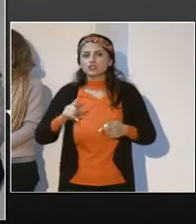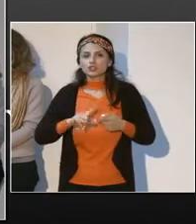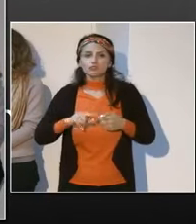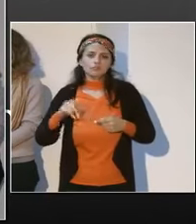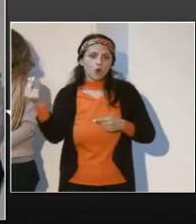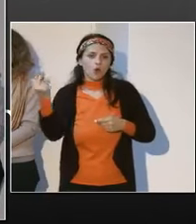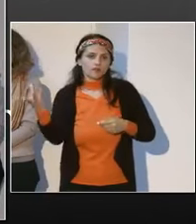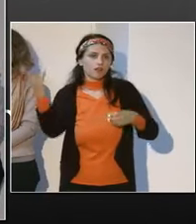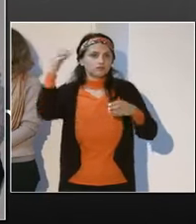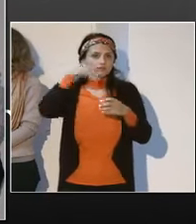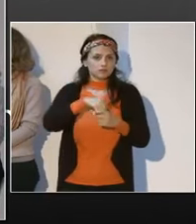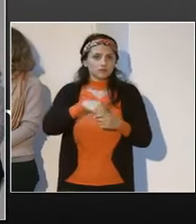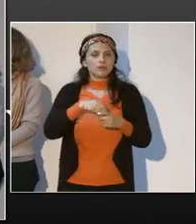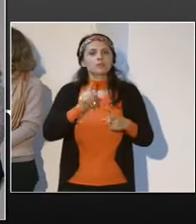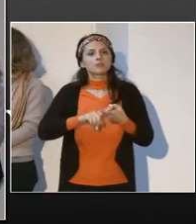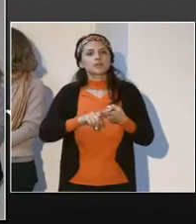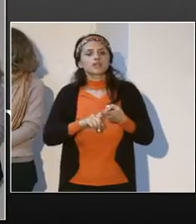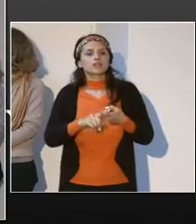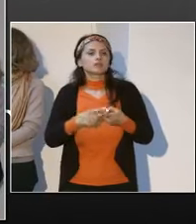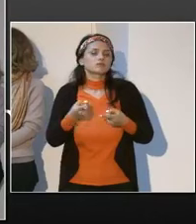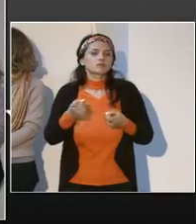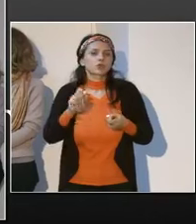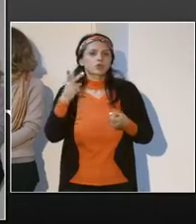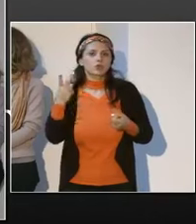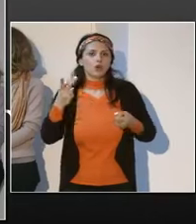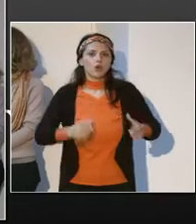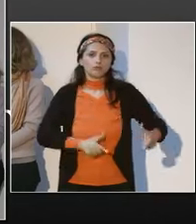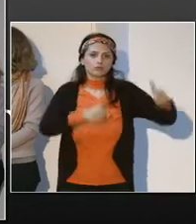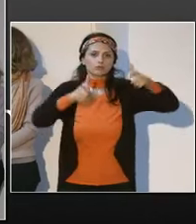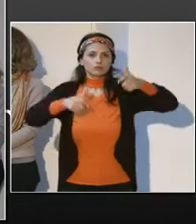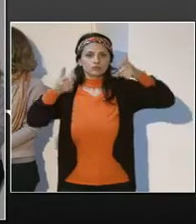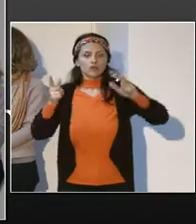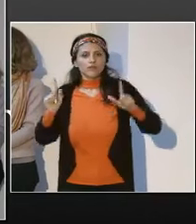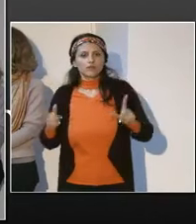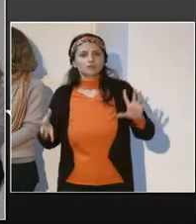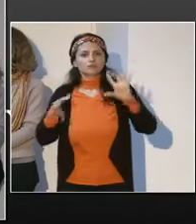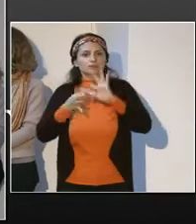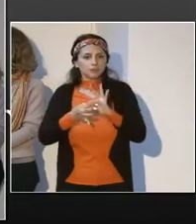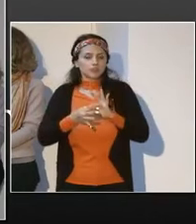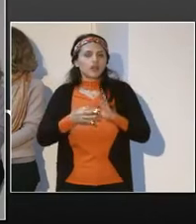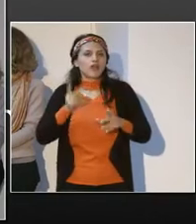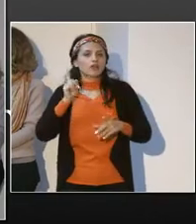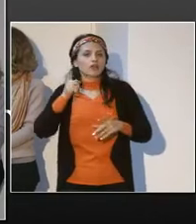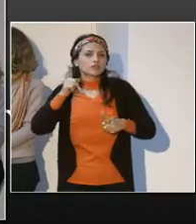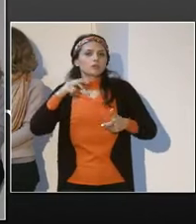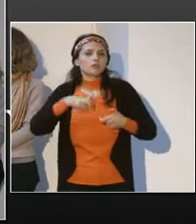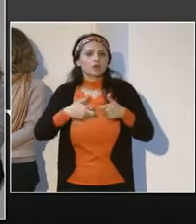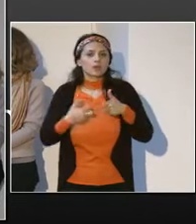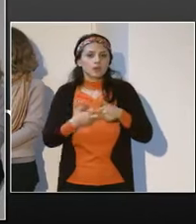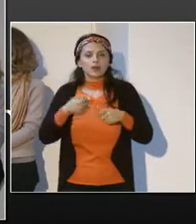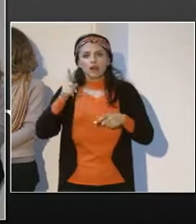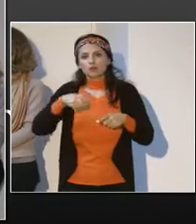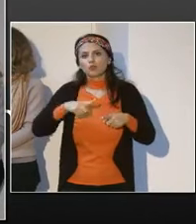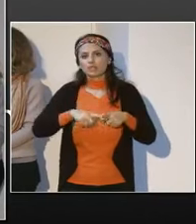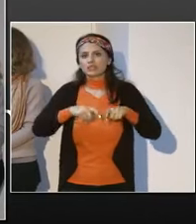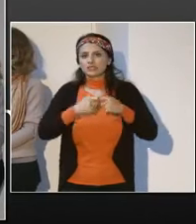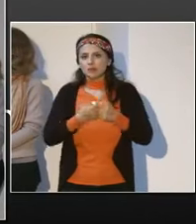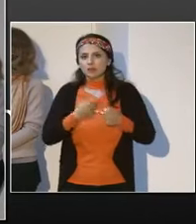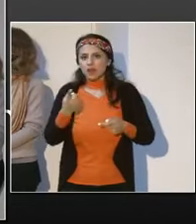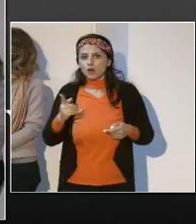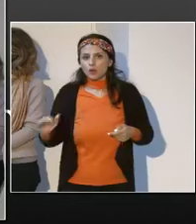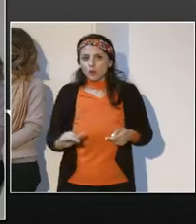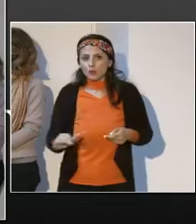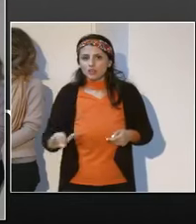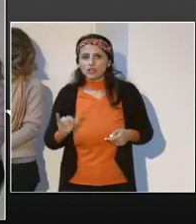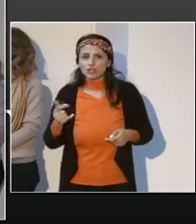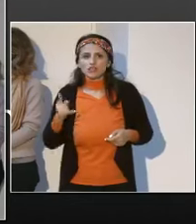adopțiilor internaționale a două instituții distincte care gestionau problematica dizabilității a copiilor